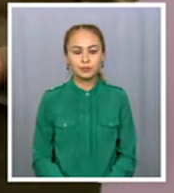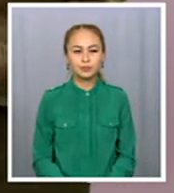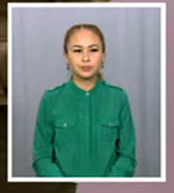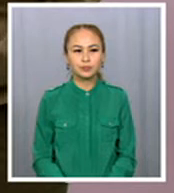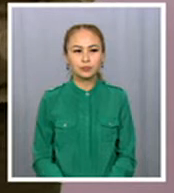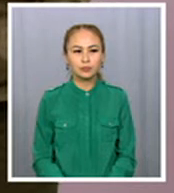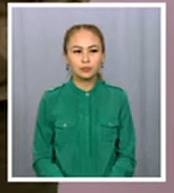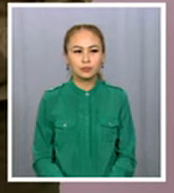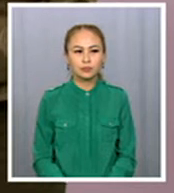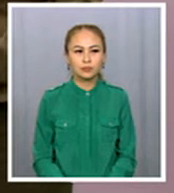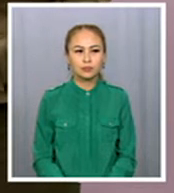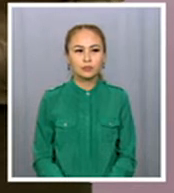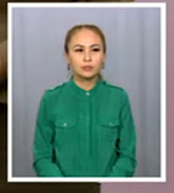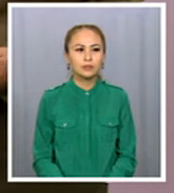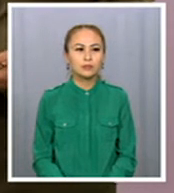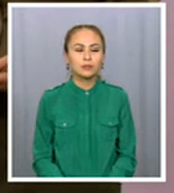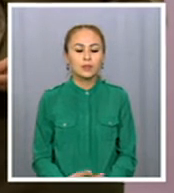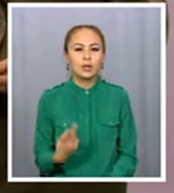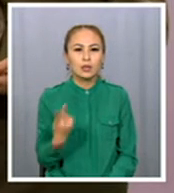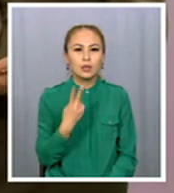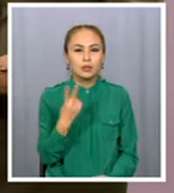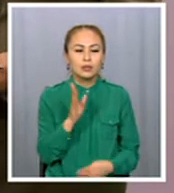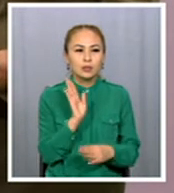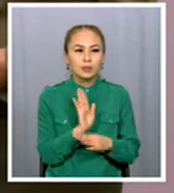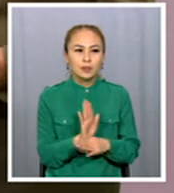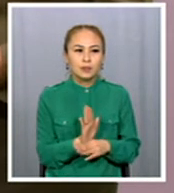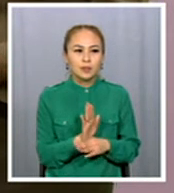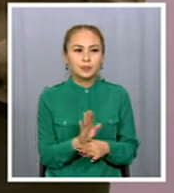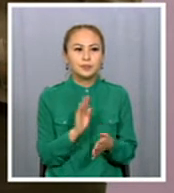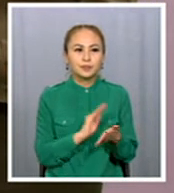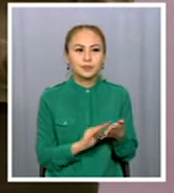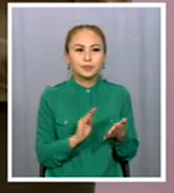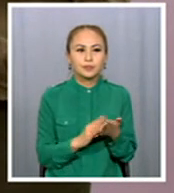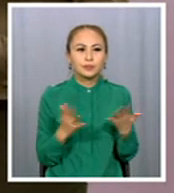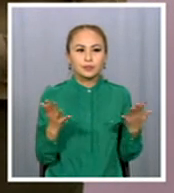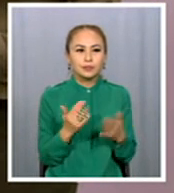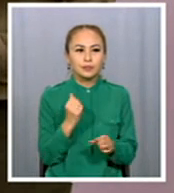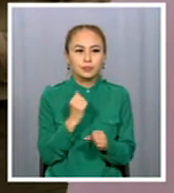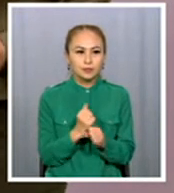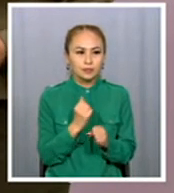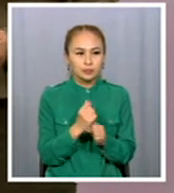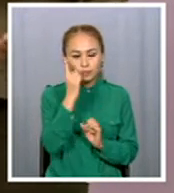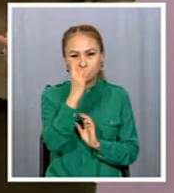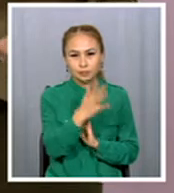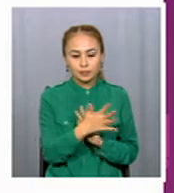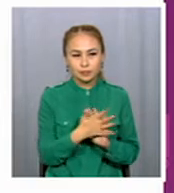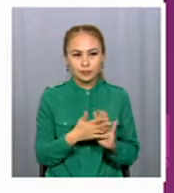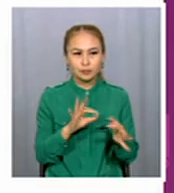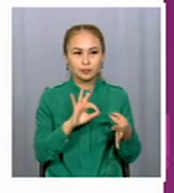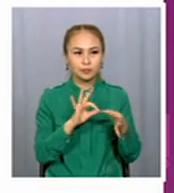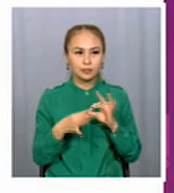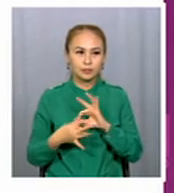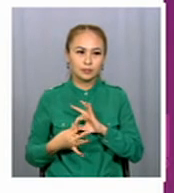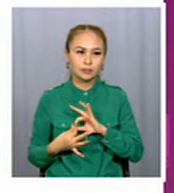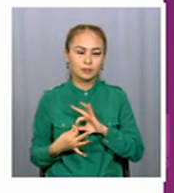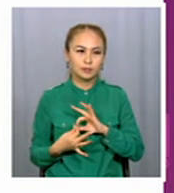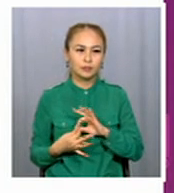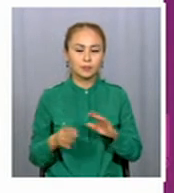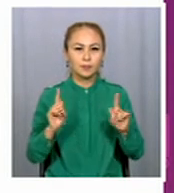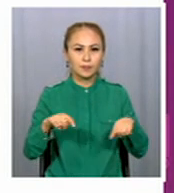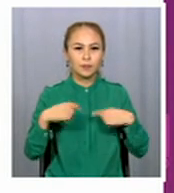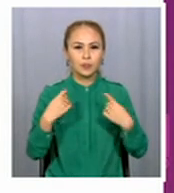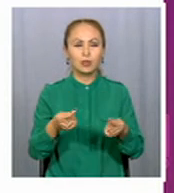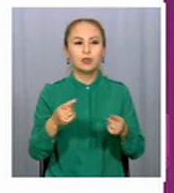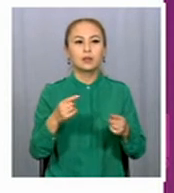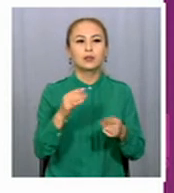үйренесіңдер. Екінші тапсырма. Өрнектің қалай құрылғанын түсіндіріңдер. Берілген